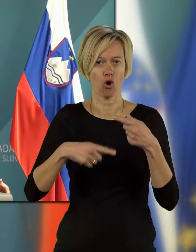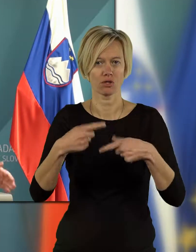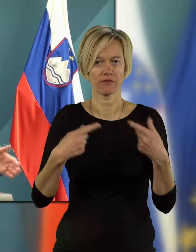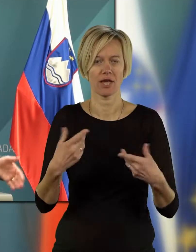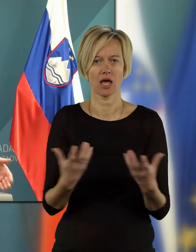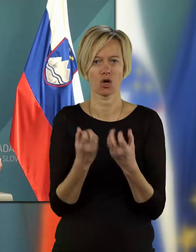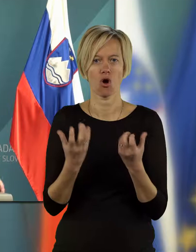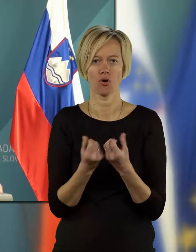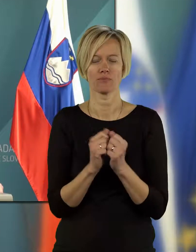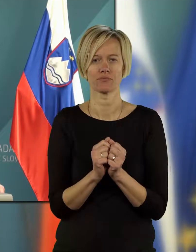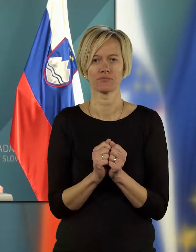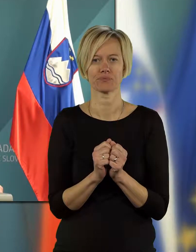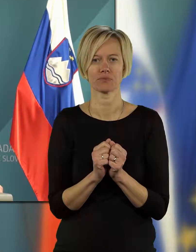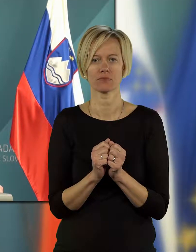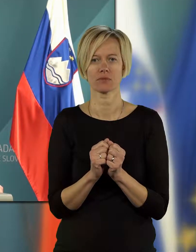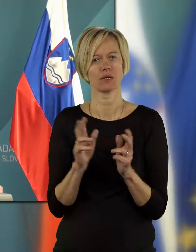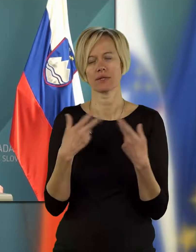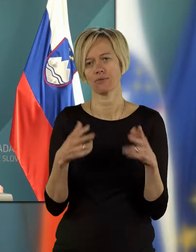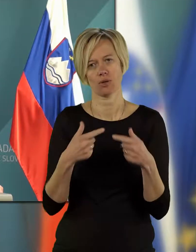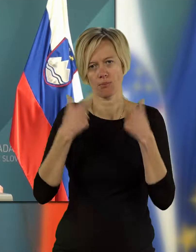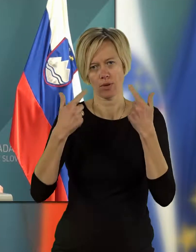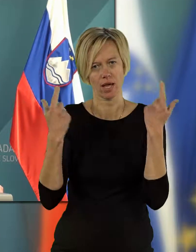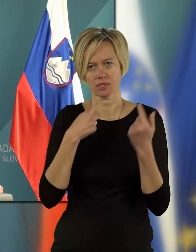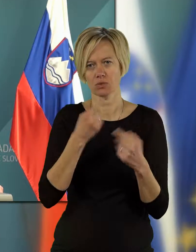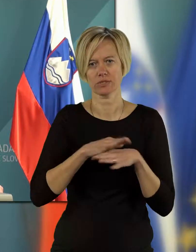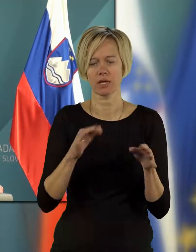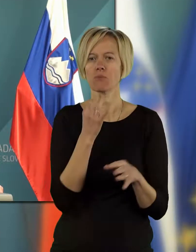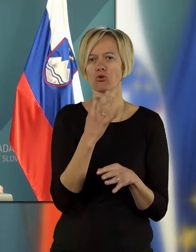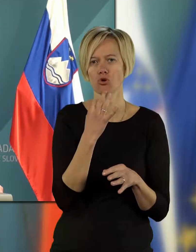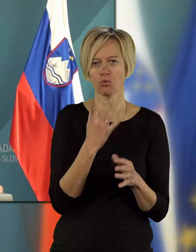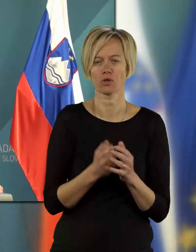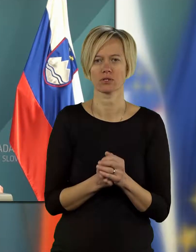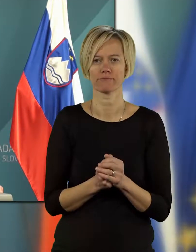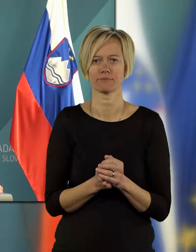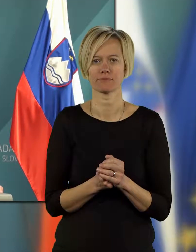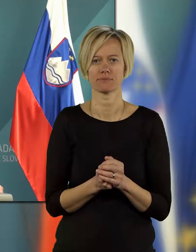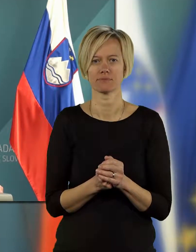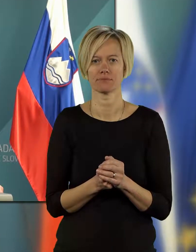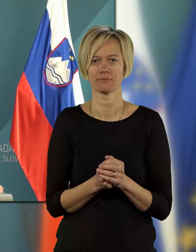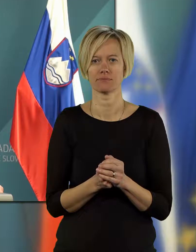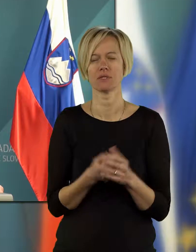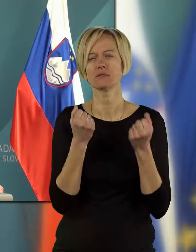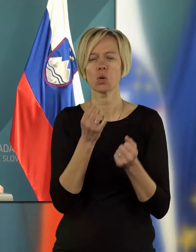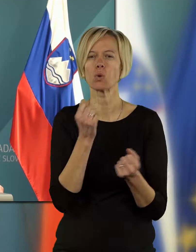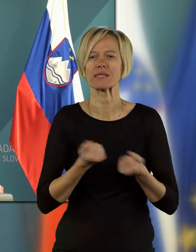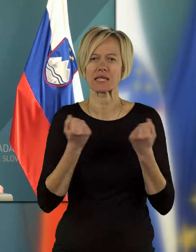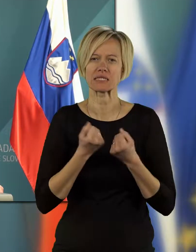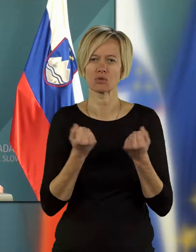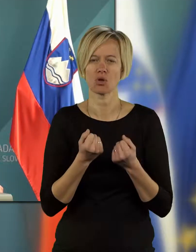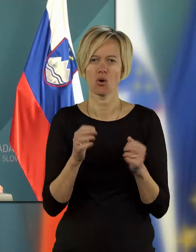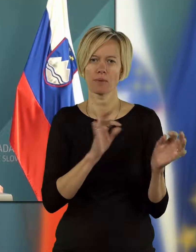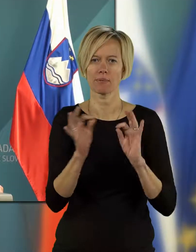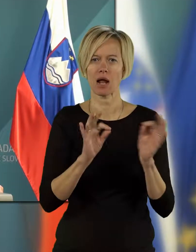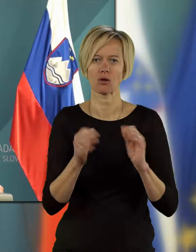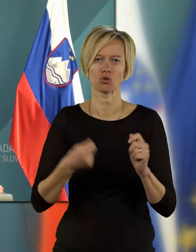Ne morem v bistvu vam pojasniti vseh podrobnosti, ampak zelo intenzivno se